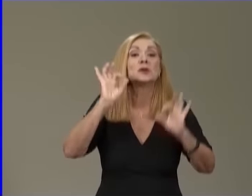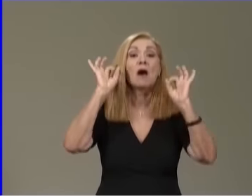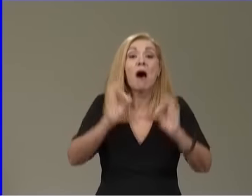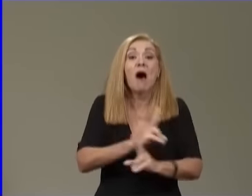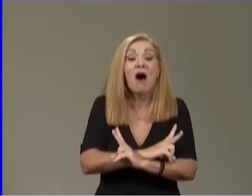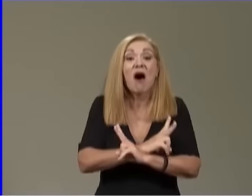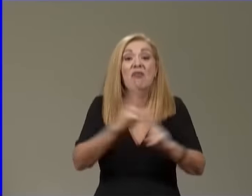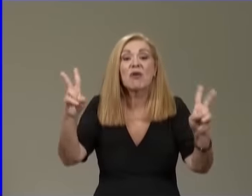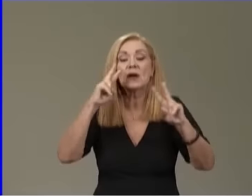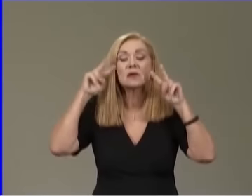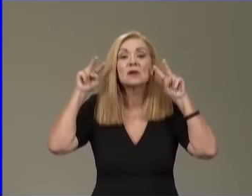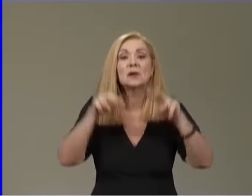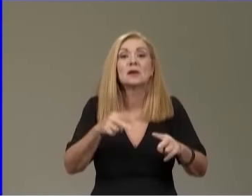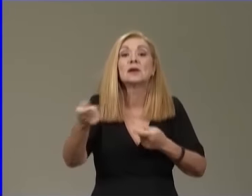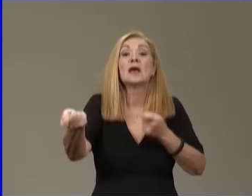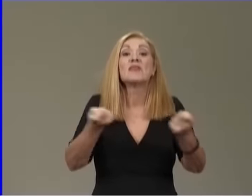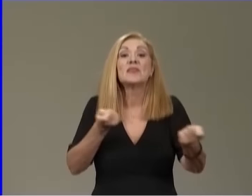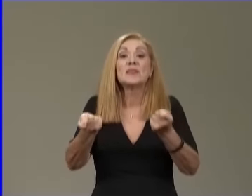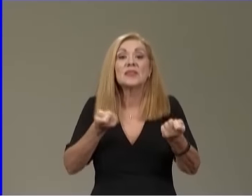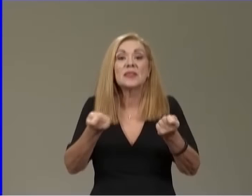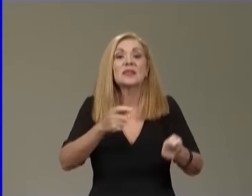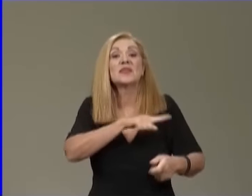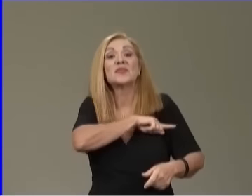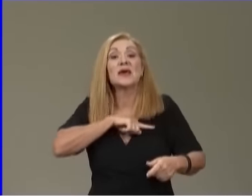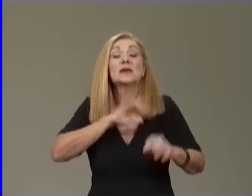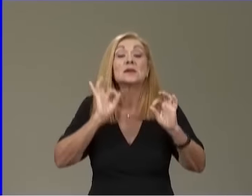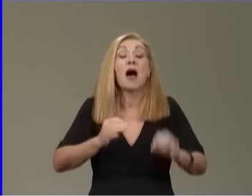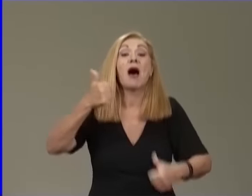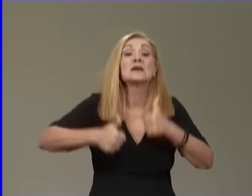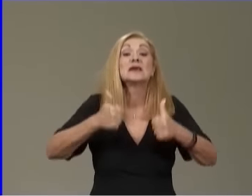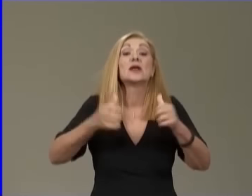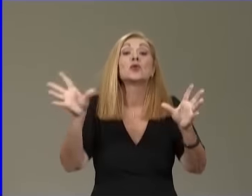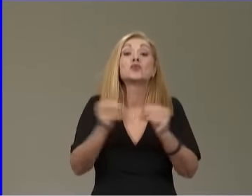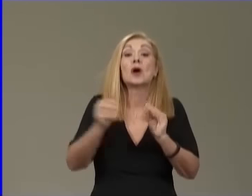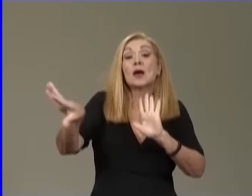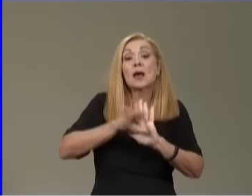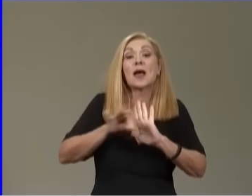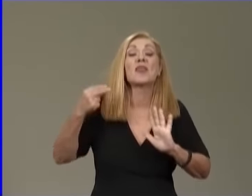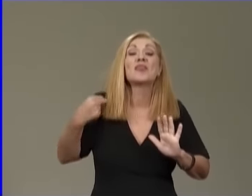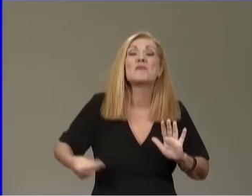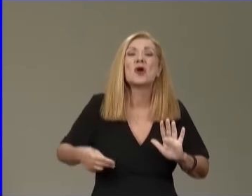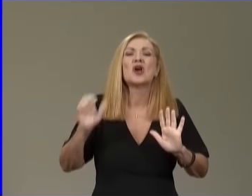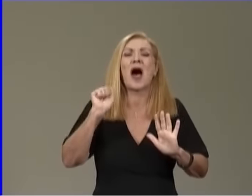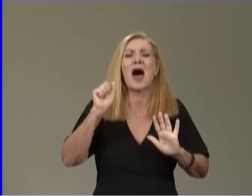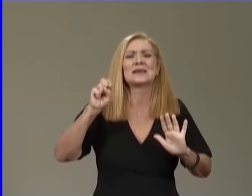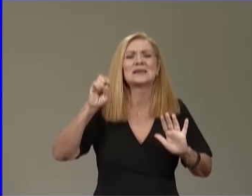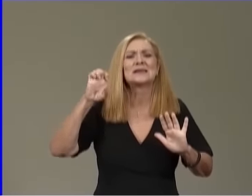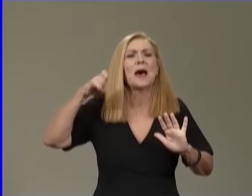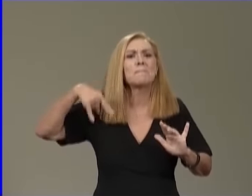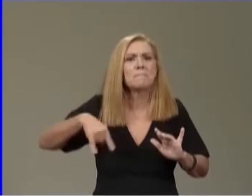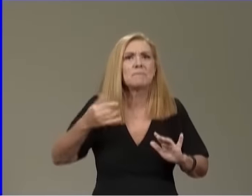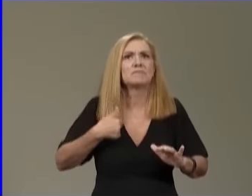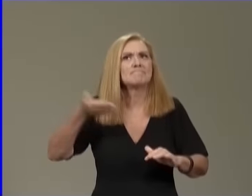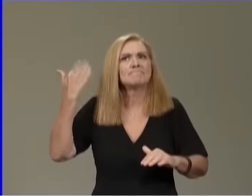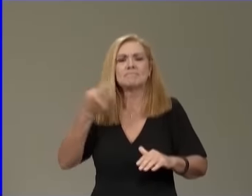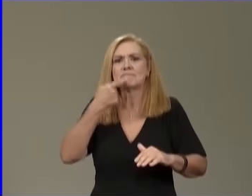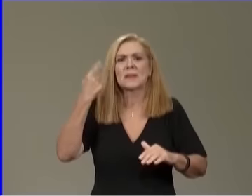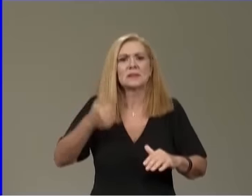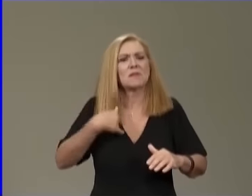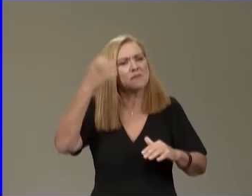σύστημα επιλογής διοικήσεων στο δημόσιο μέσω εξετάσεων του ΑΣΕΦ. Και θυμάμαι τότε την καχυποψία και την